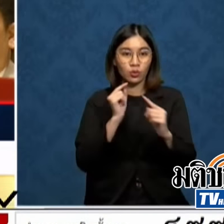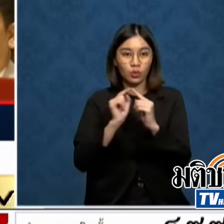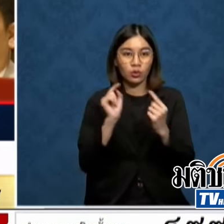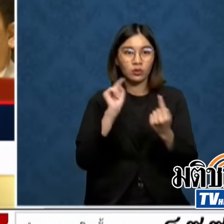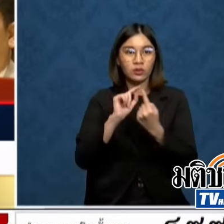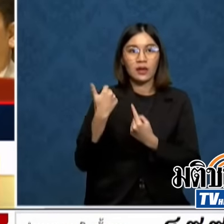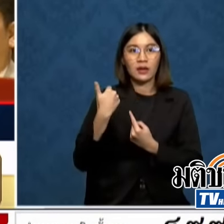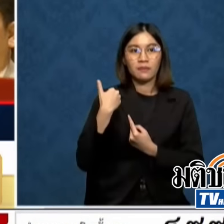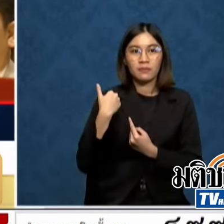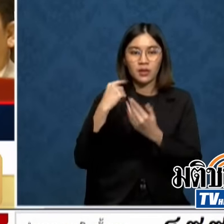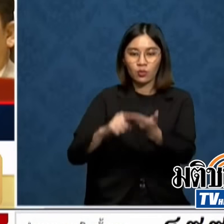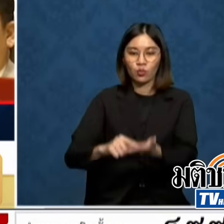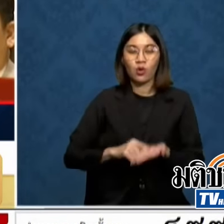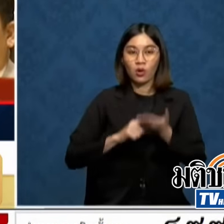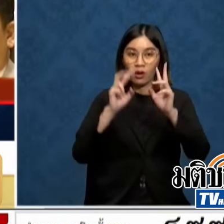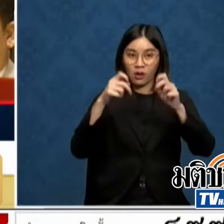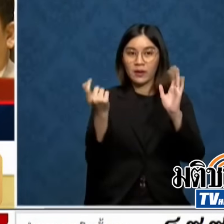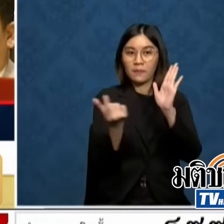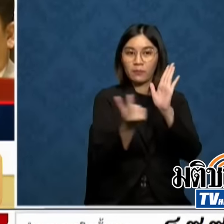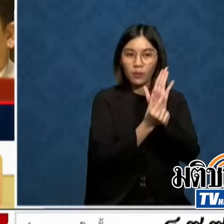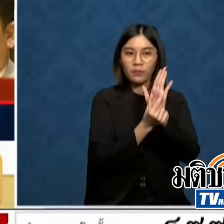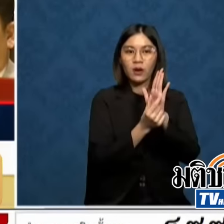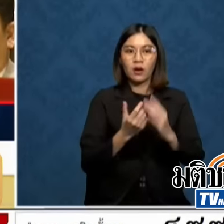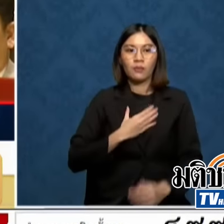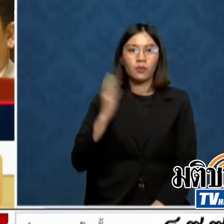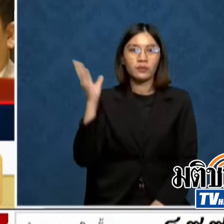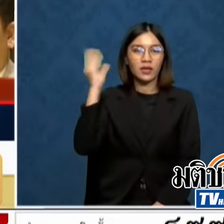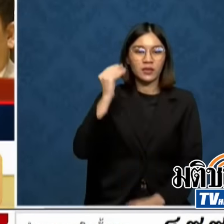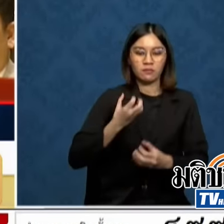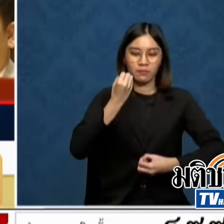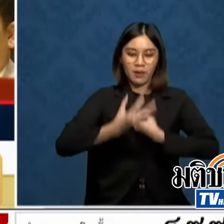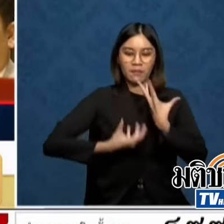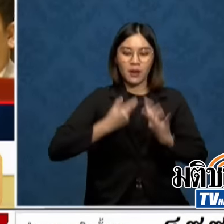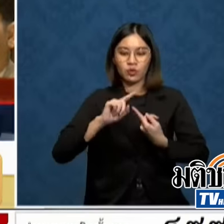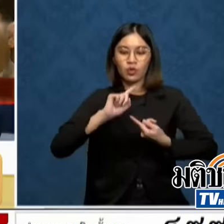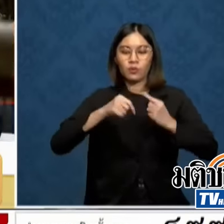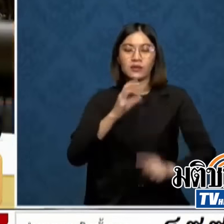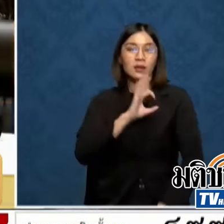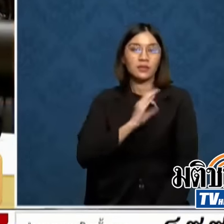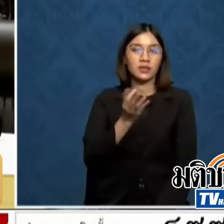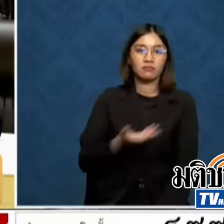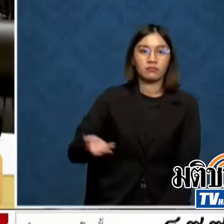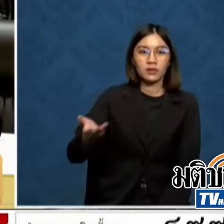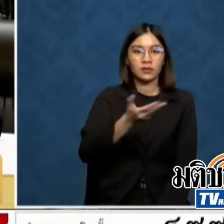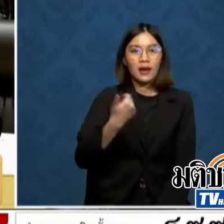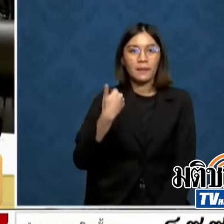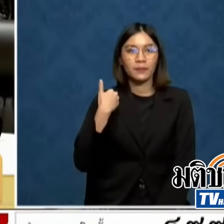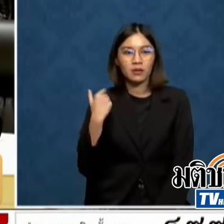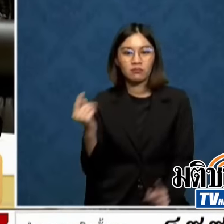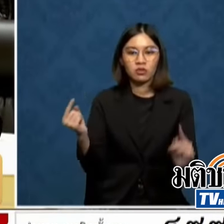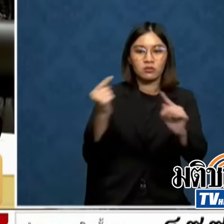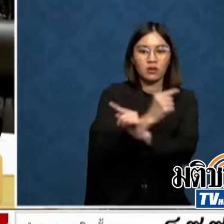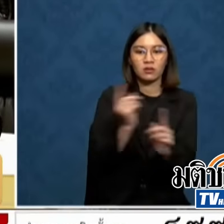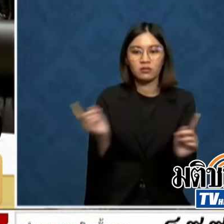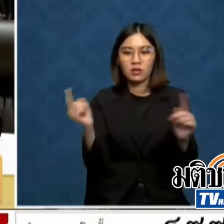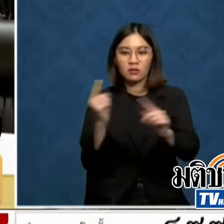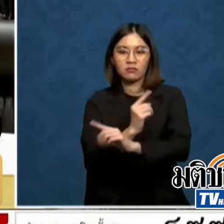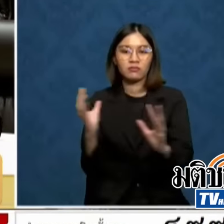าจะมีการนำยตินี้เข้าผมเองได้ยินเสียงสะท้อนจากเพื่อนสมาชิกหลายๆคนเดินผ่านกันก็สอบถ